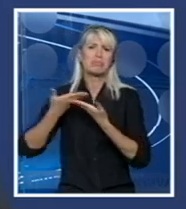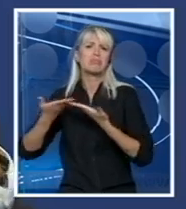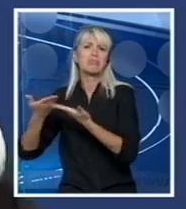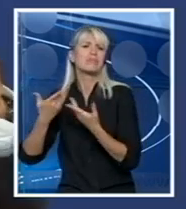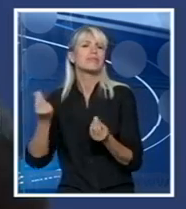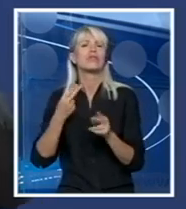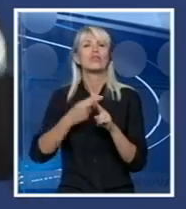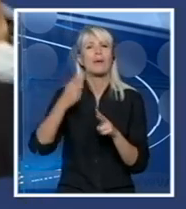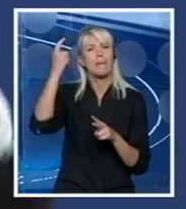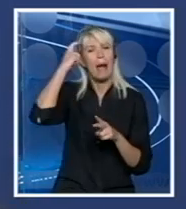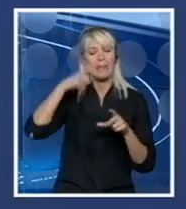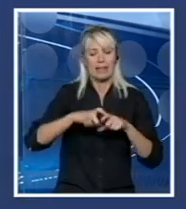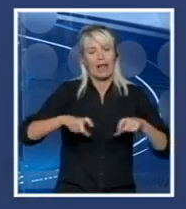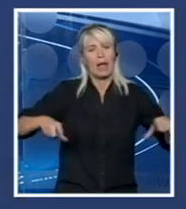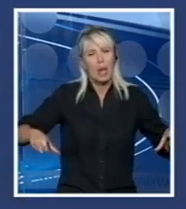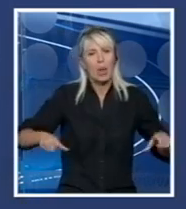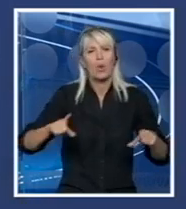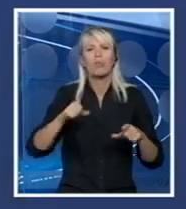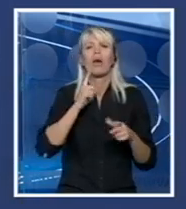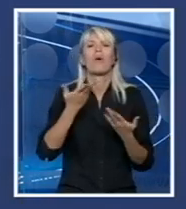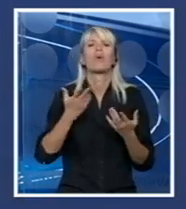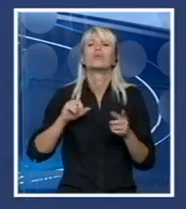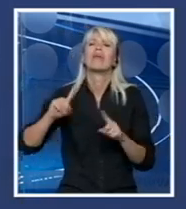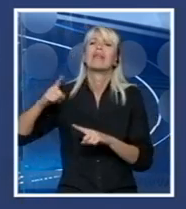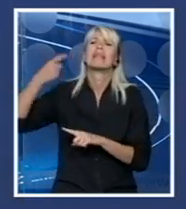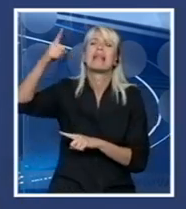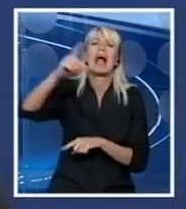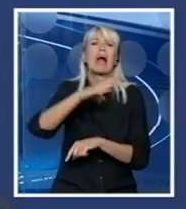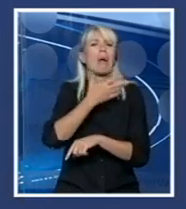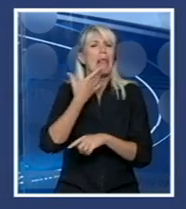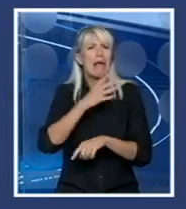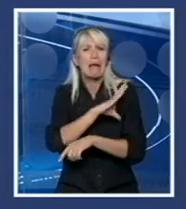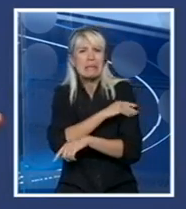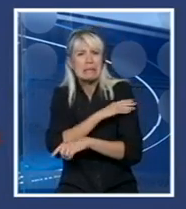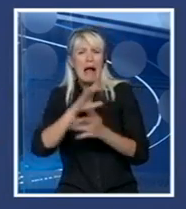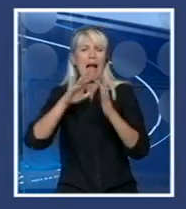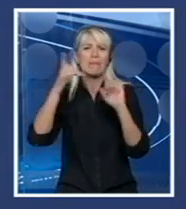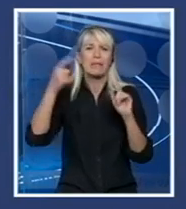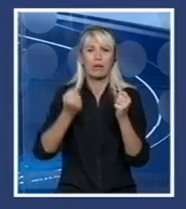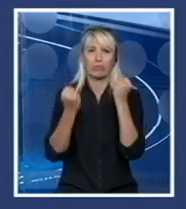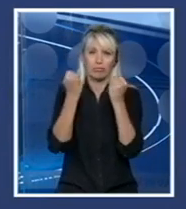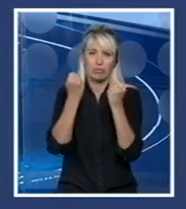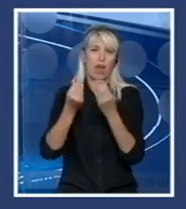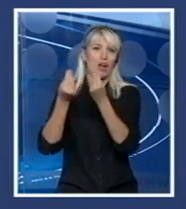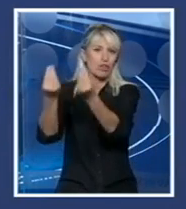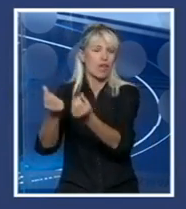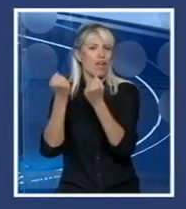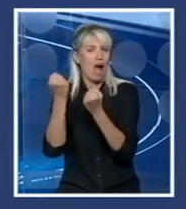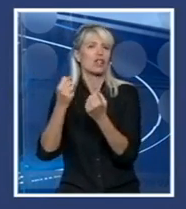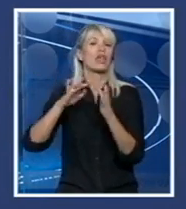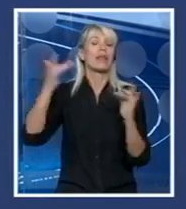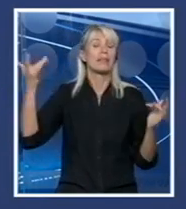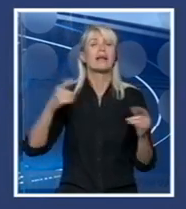će se montirati isto baš u nekim najzabačenijim sredinama, gde je slab internet, koji će pojačati internet i niz drugih stvari, tako da su ove